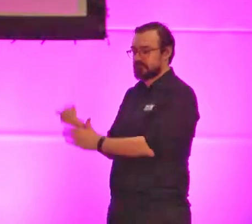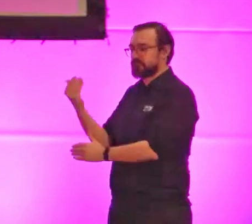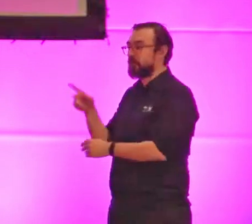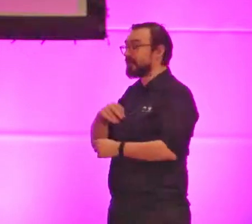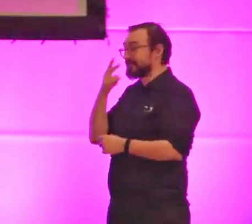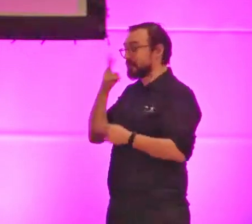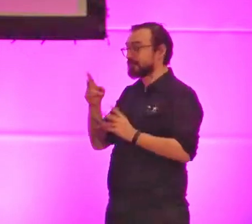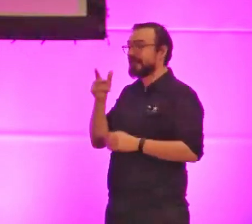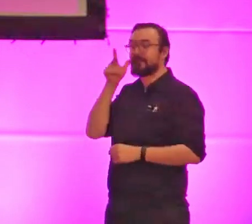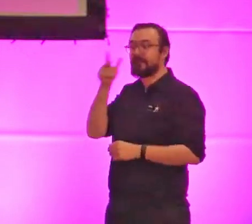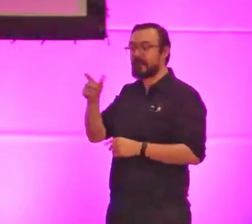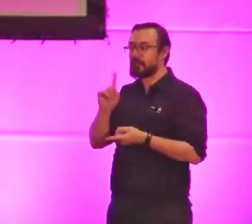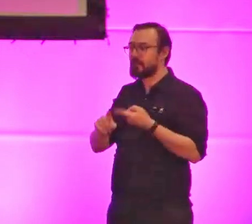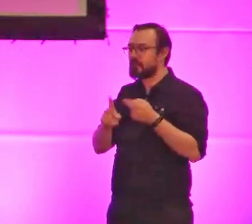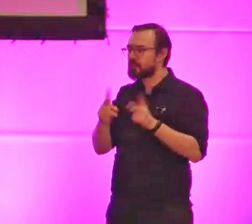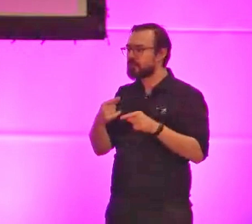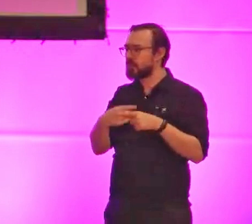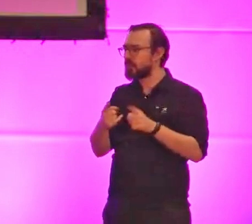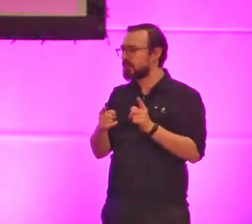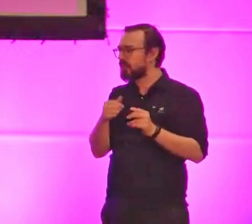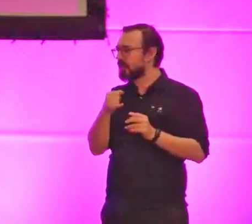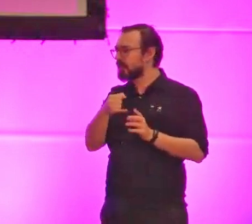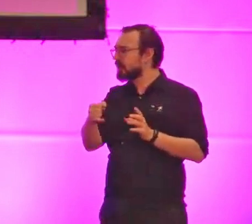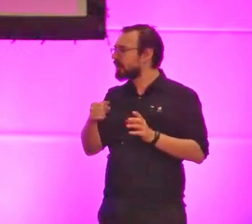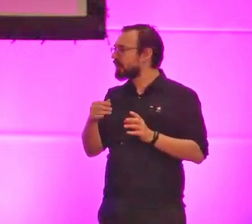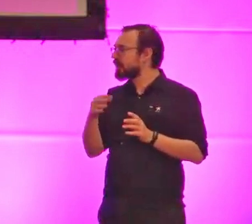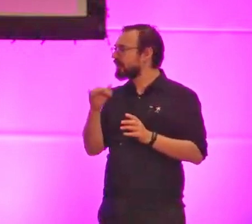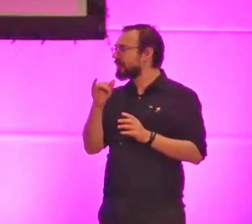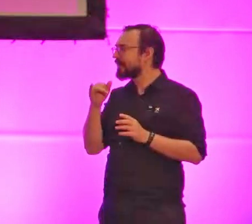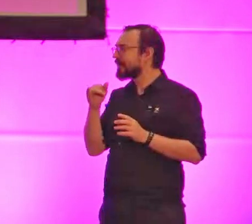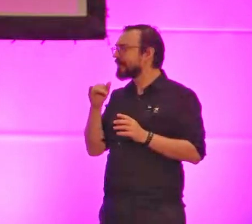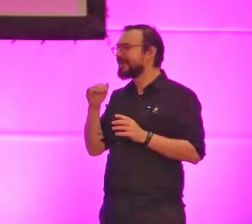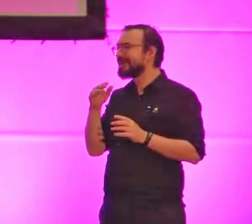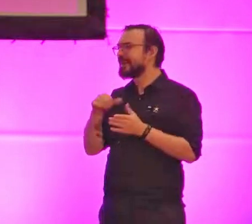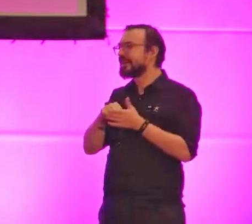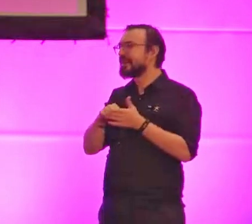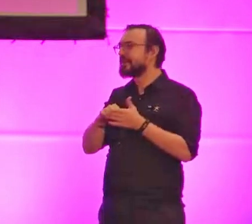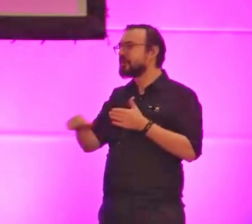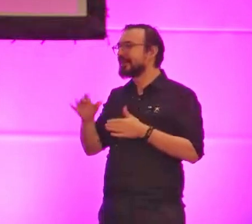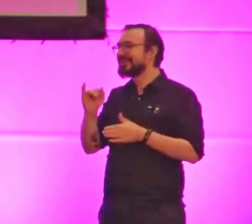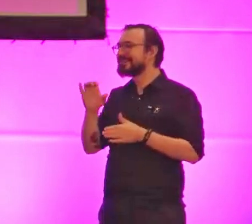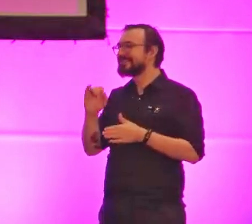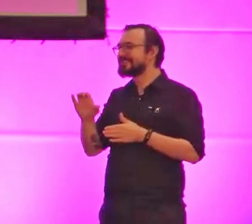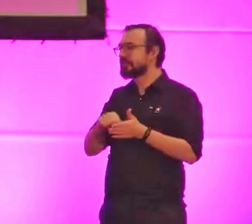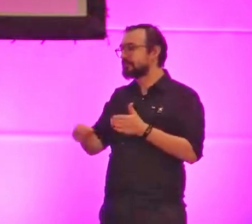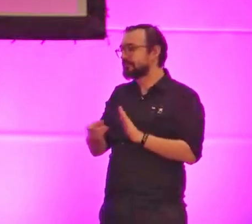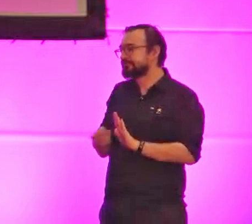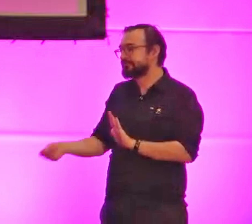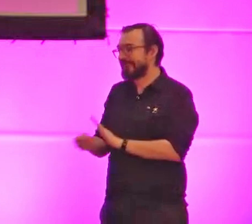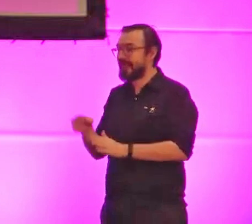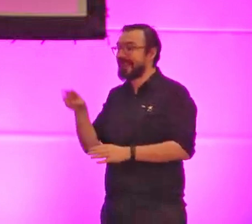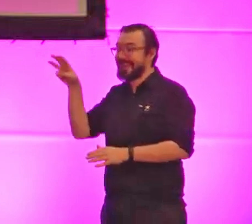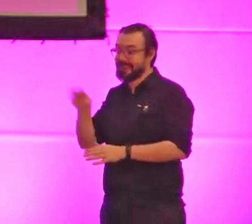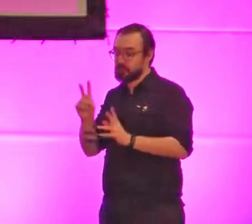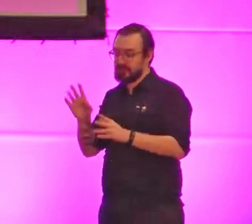ser man också i Frankrike börja driva olika åtvis för att betalt ISIS. Där har ju